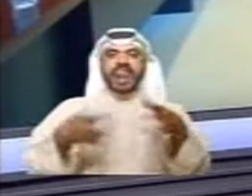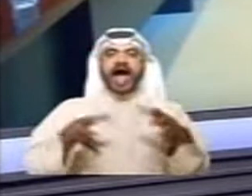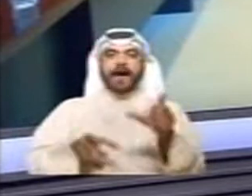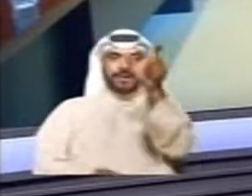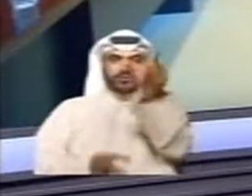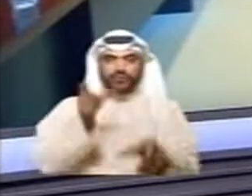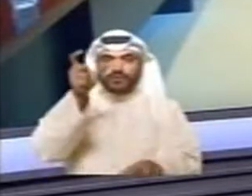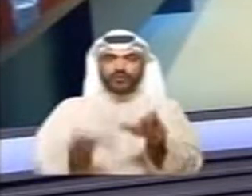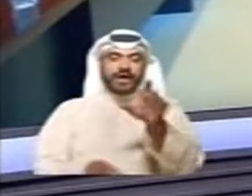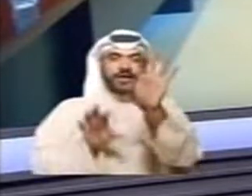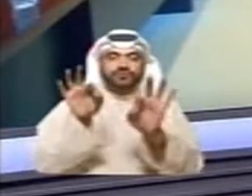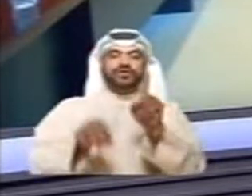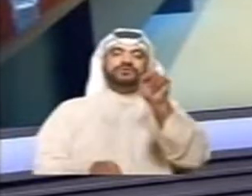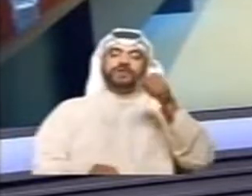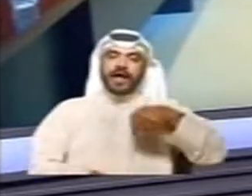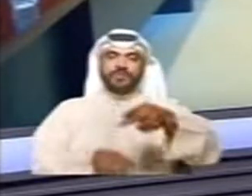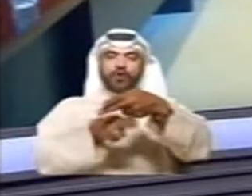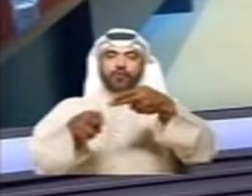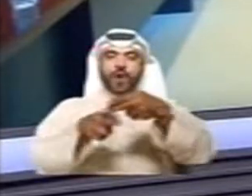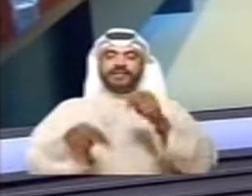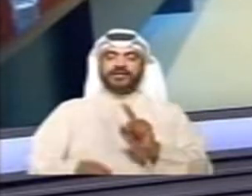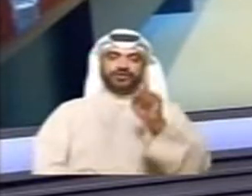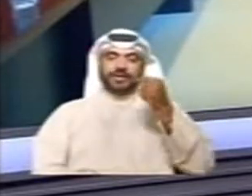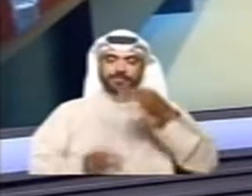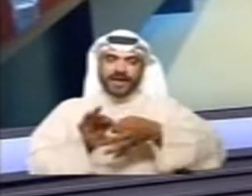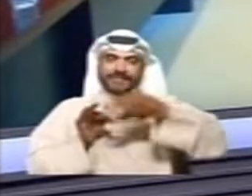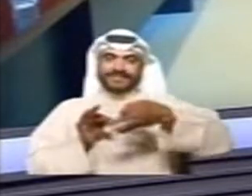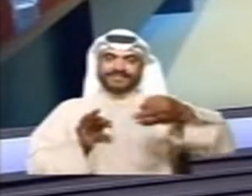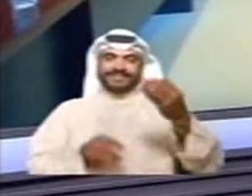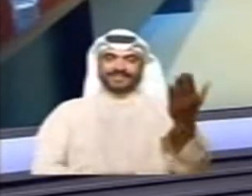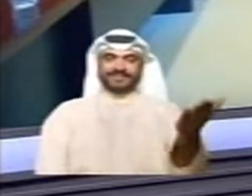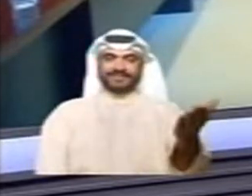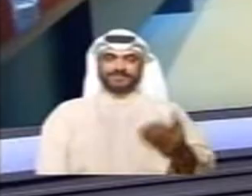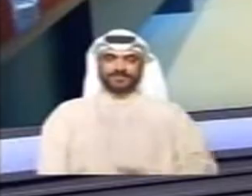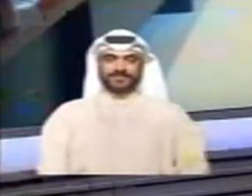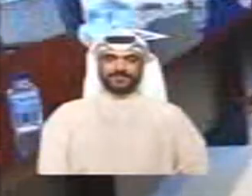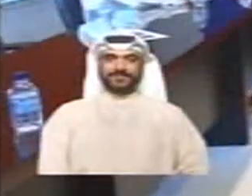والتشكيلة المختارة لتمثيل الأزرق. المزيد من التفاصيل في سياق هذا التقرير.